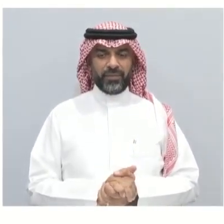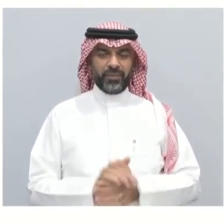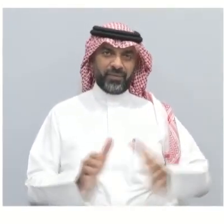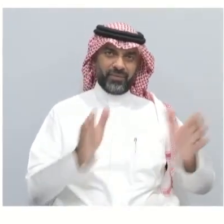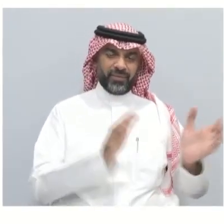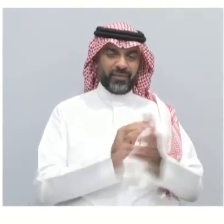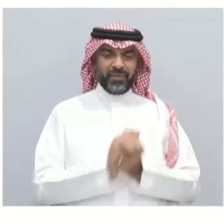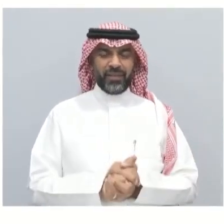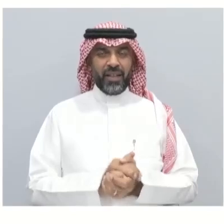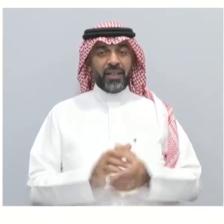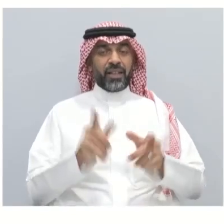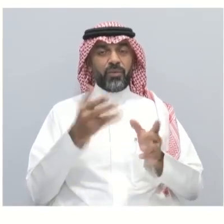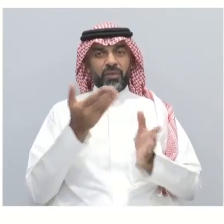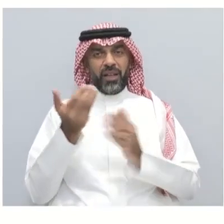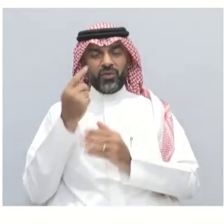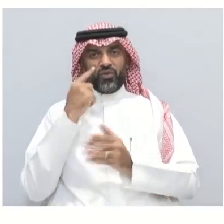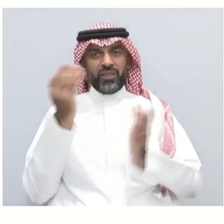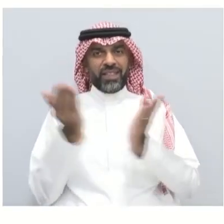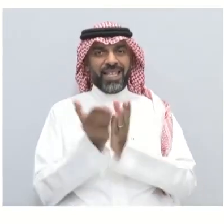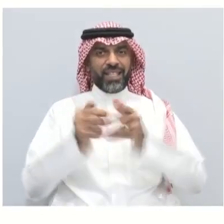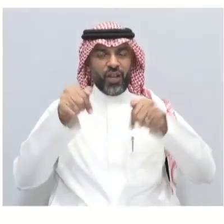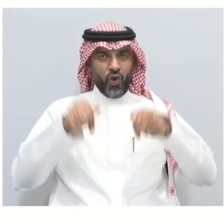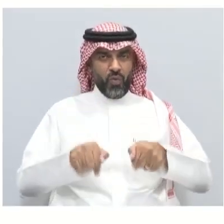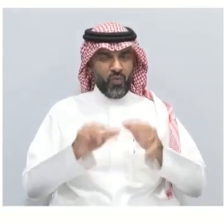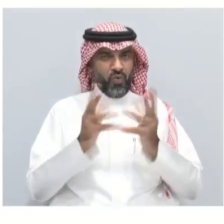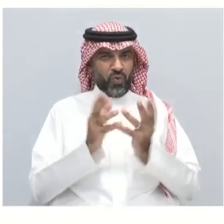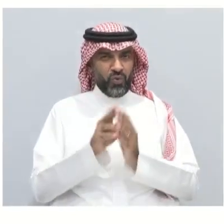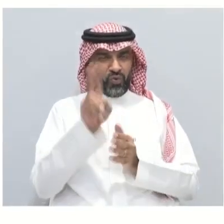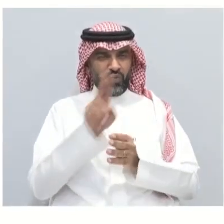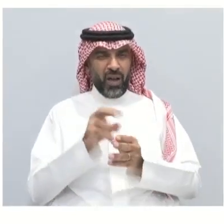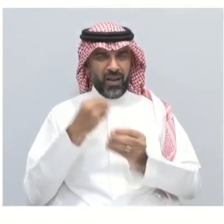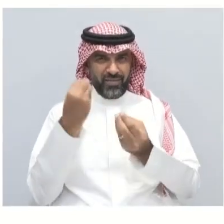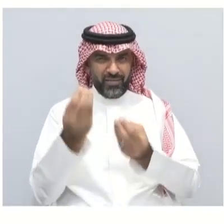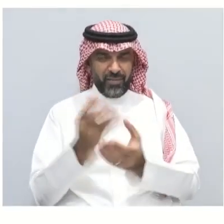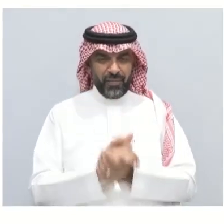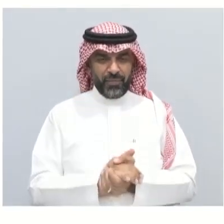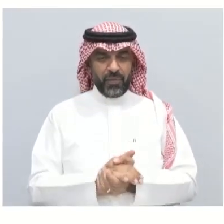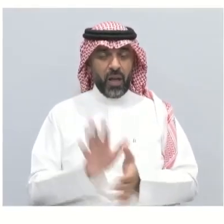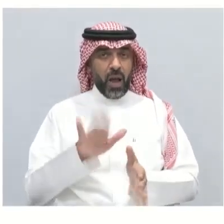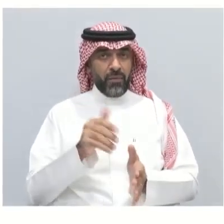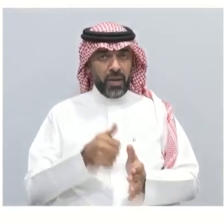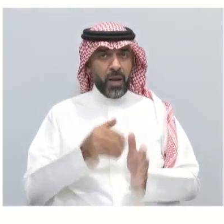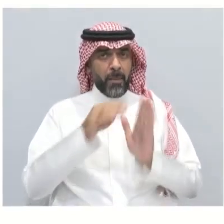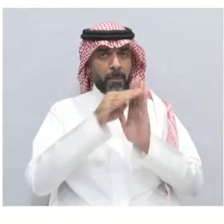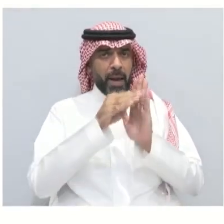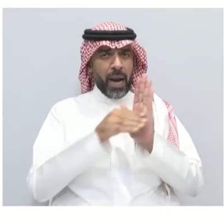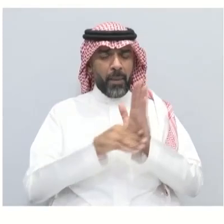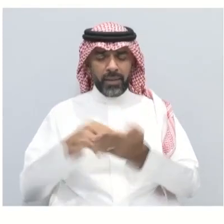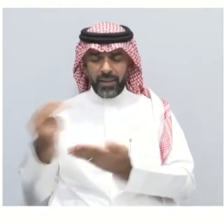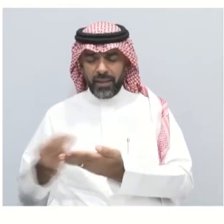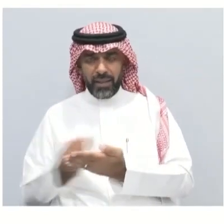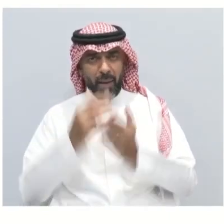احسنتم طيب دعونا ناتي الى درسنا اليوم ونسال سؤال هل يوجد برنامج لكتابه